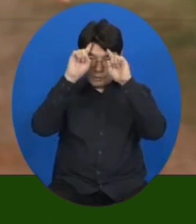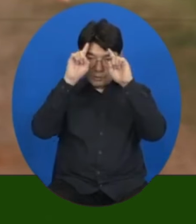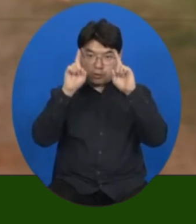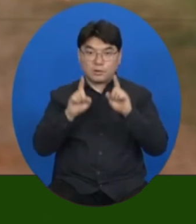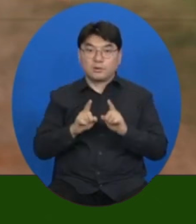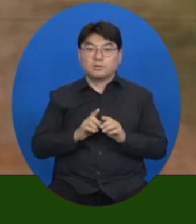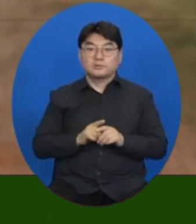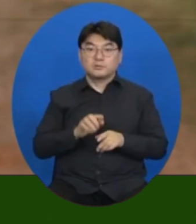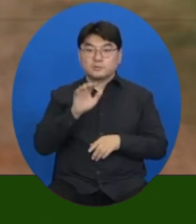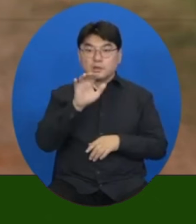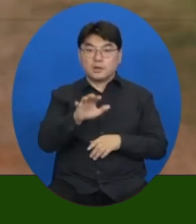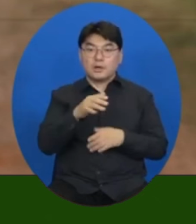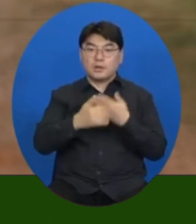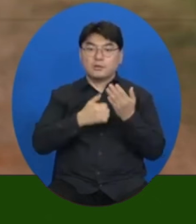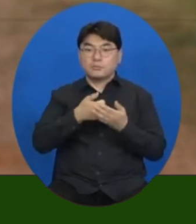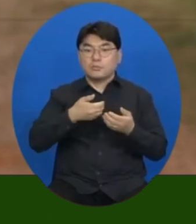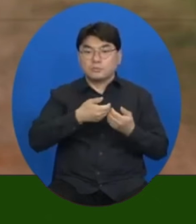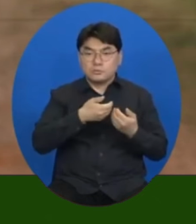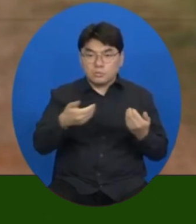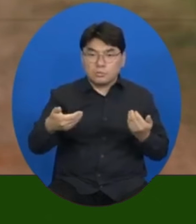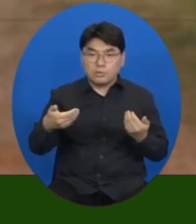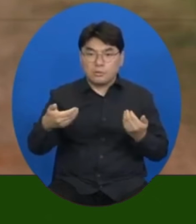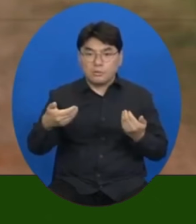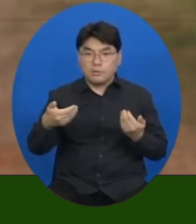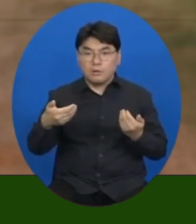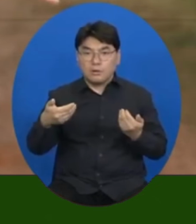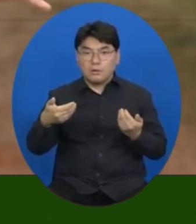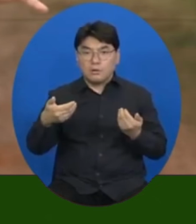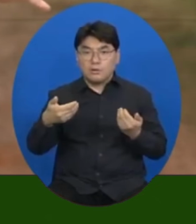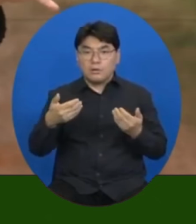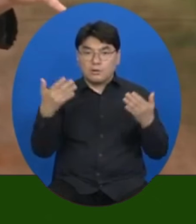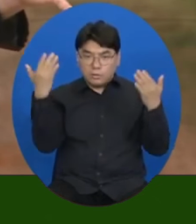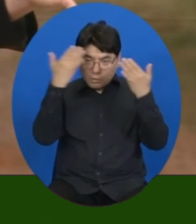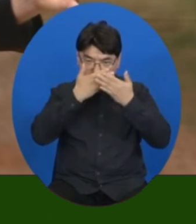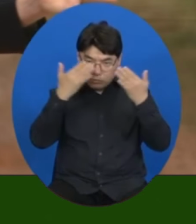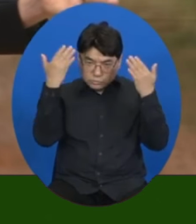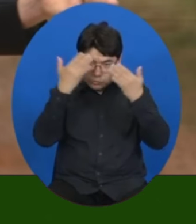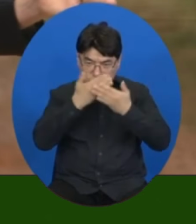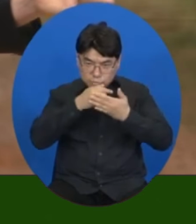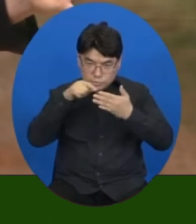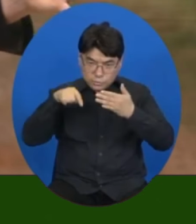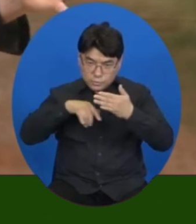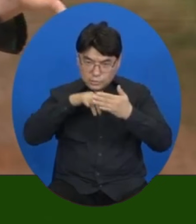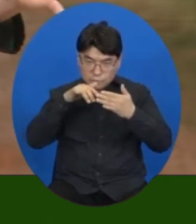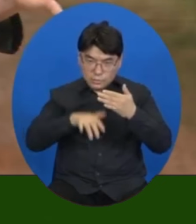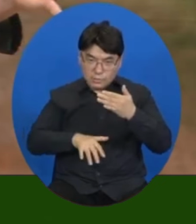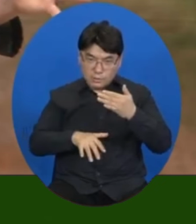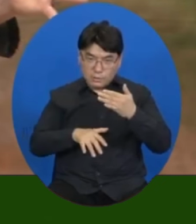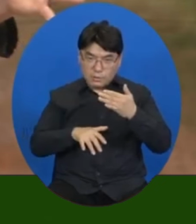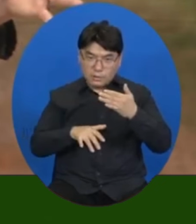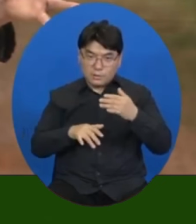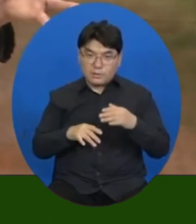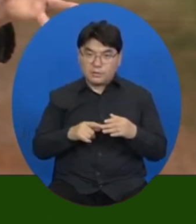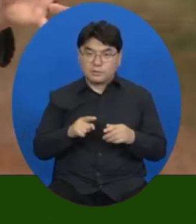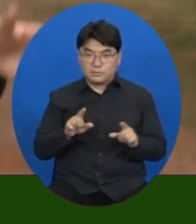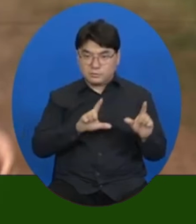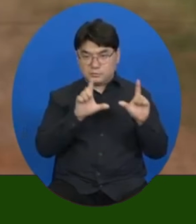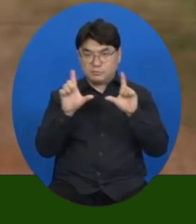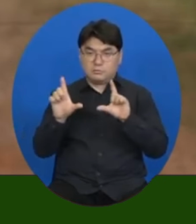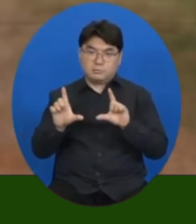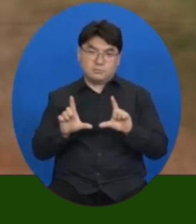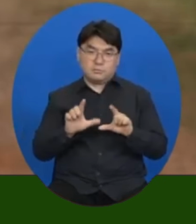지옥에서 하나님과 떨어져서 어둠 속에서 여러분 그렇게 살아야